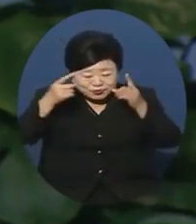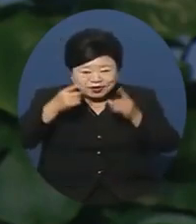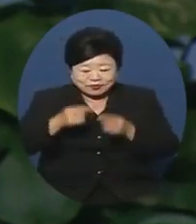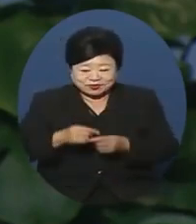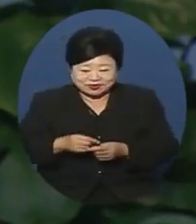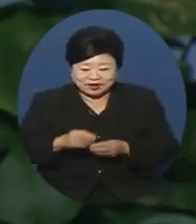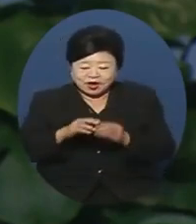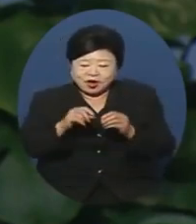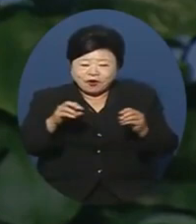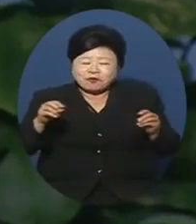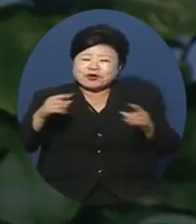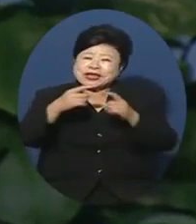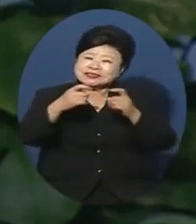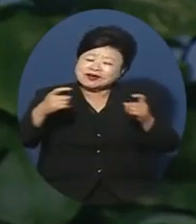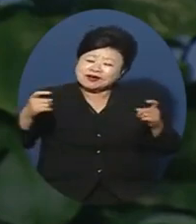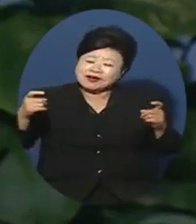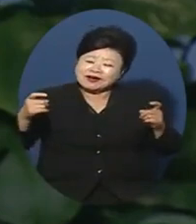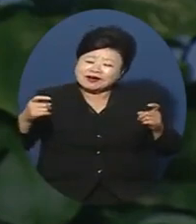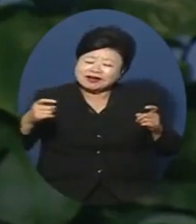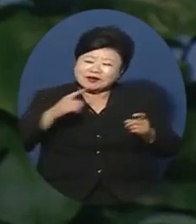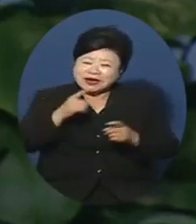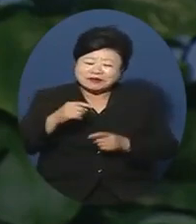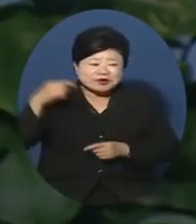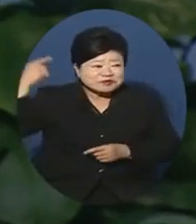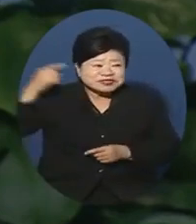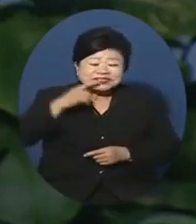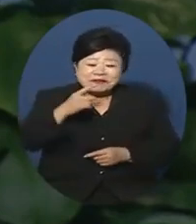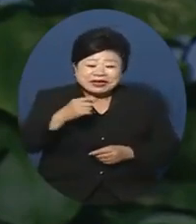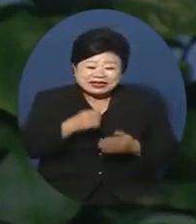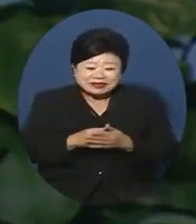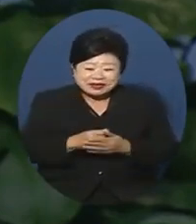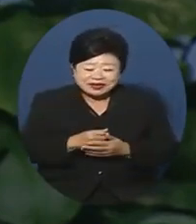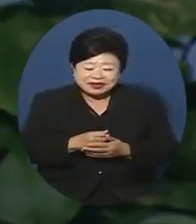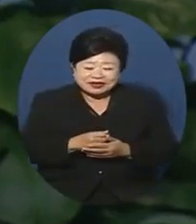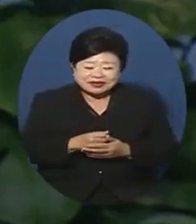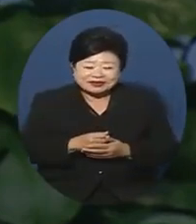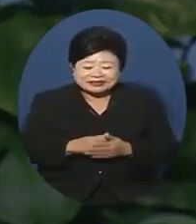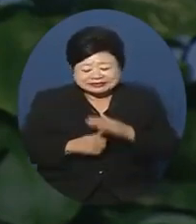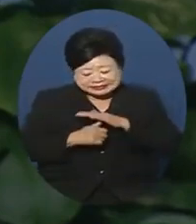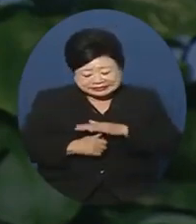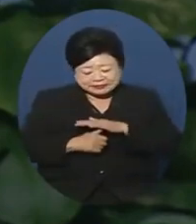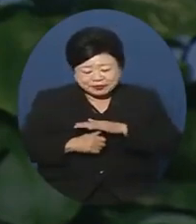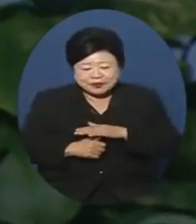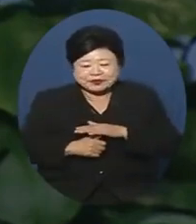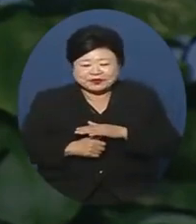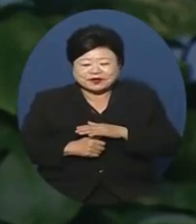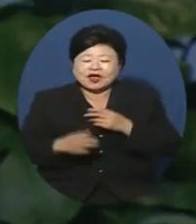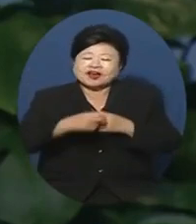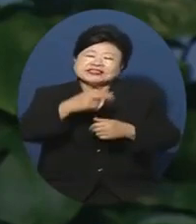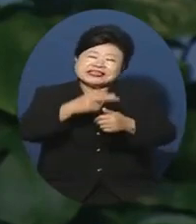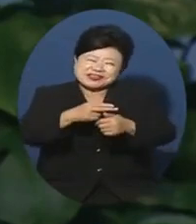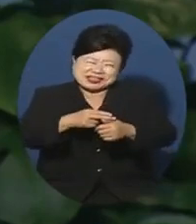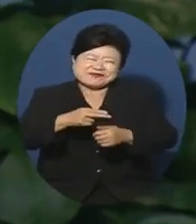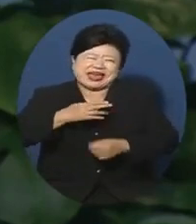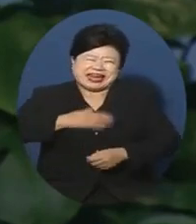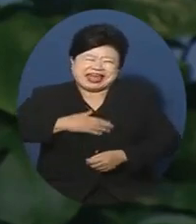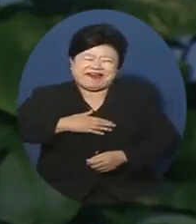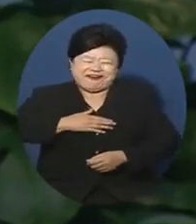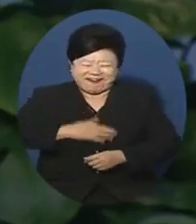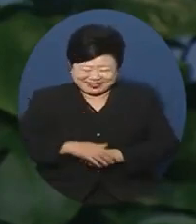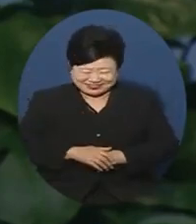내가 모래성이라고 날 보고 미쳤다 그러고 자꾸 내가 누구예요? 의사 선생님입니다.